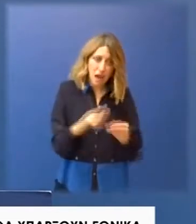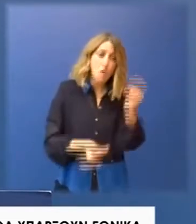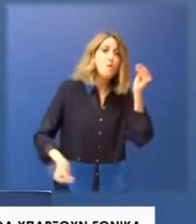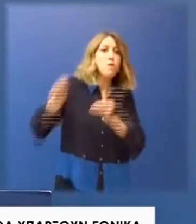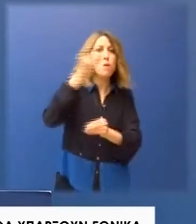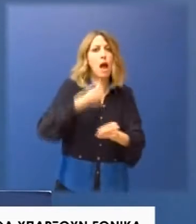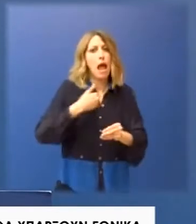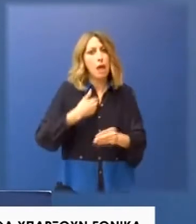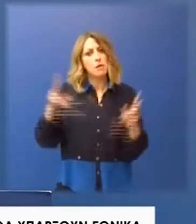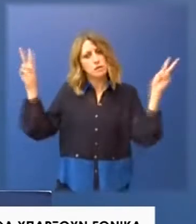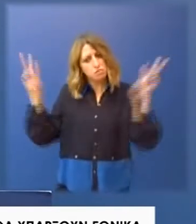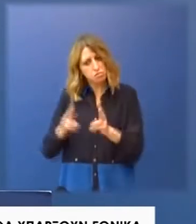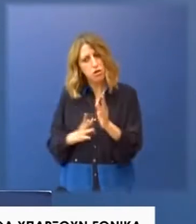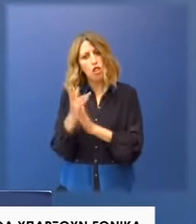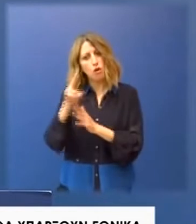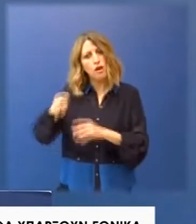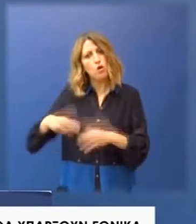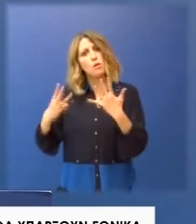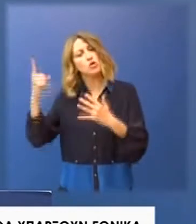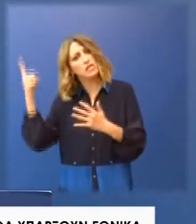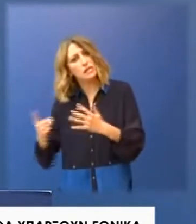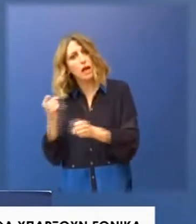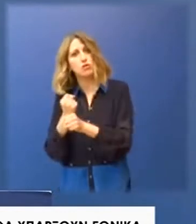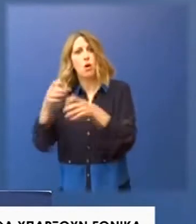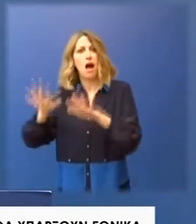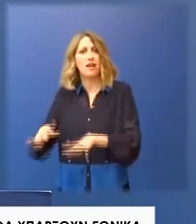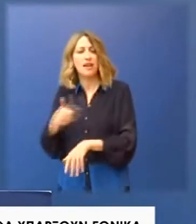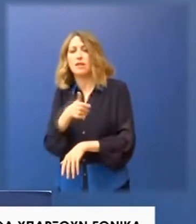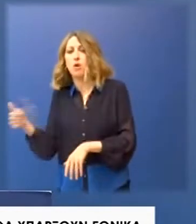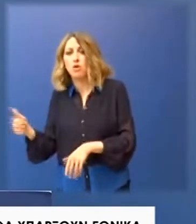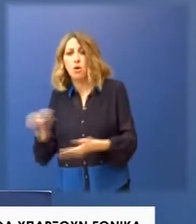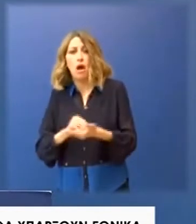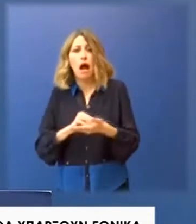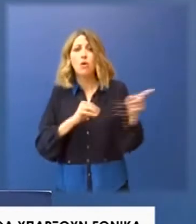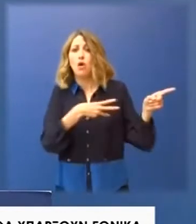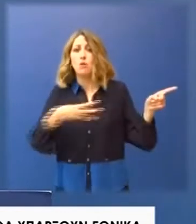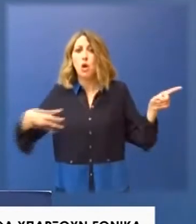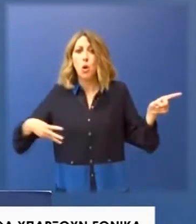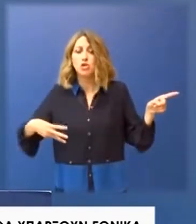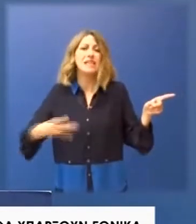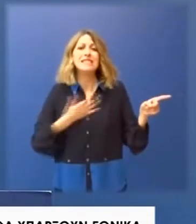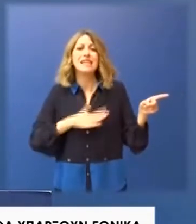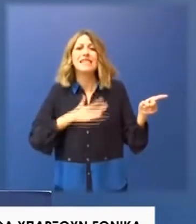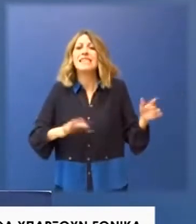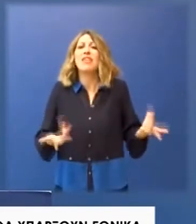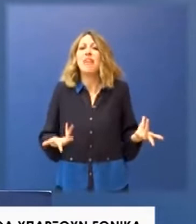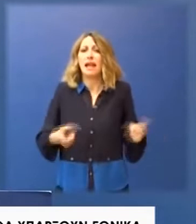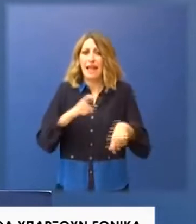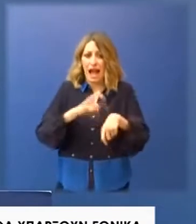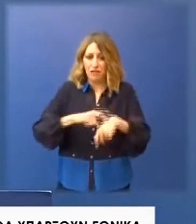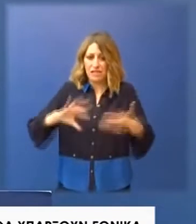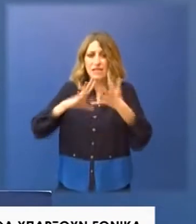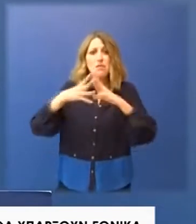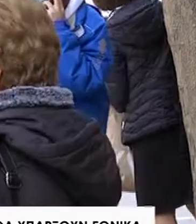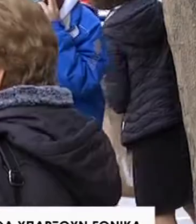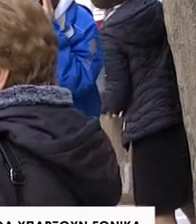12,8%. Επιμένει στο να παραμένουν στο Μητρώο του ΟΑΕΔ συμπολίτες μας που δηλώνουν άνεργοι και άρα εισπράττουν τα προνόμια με εισοδήματα